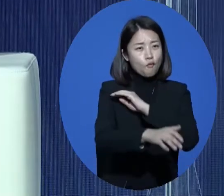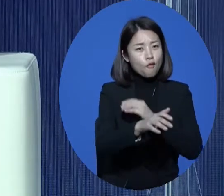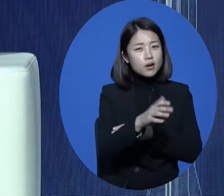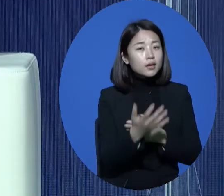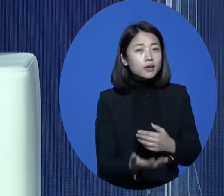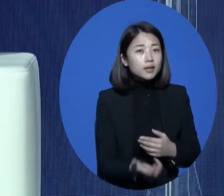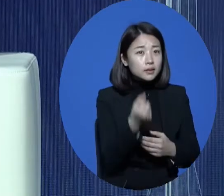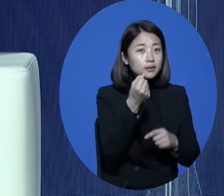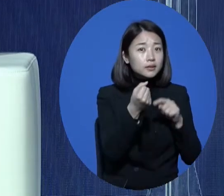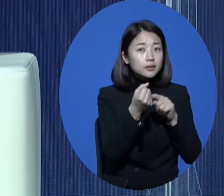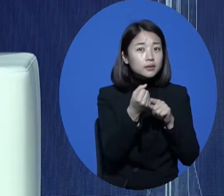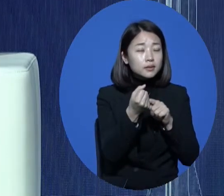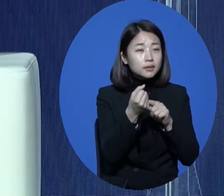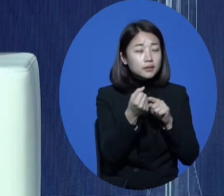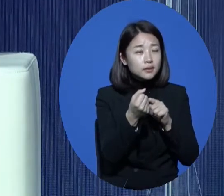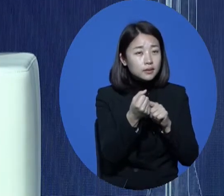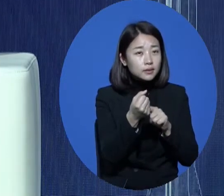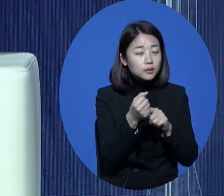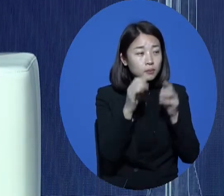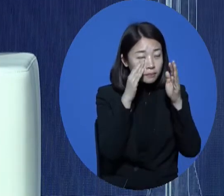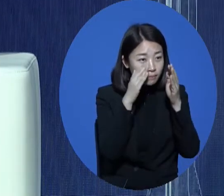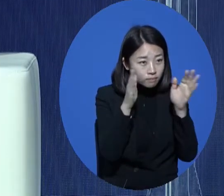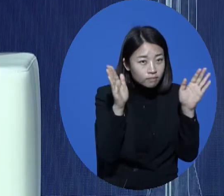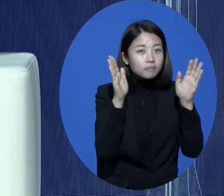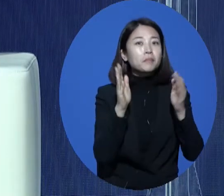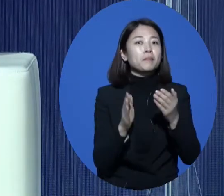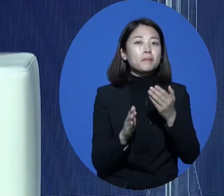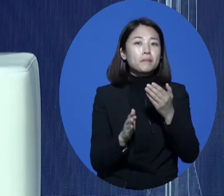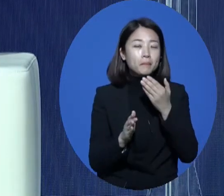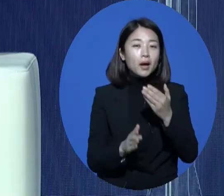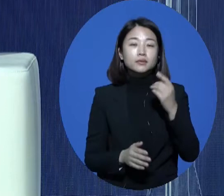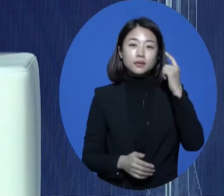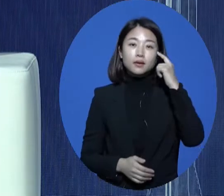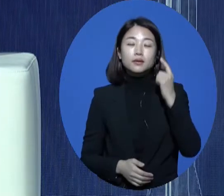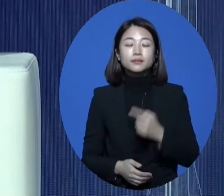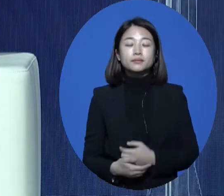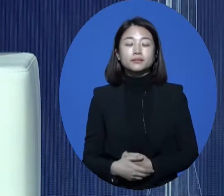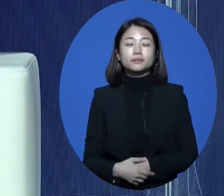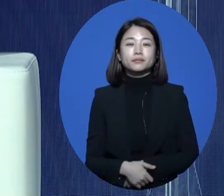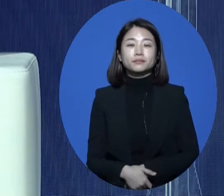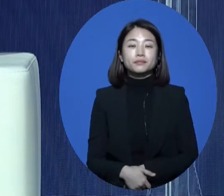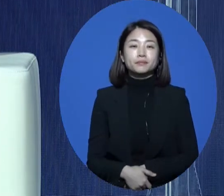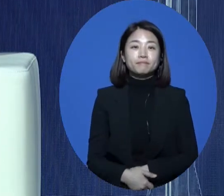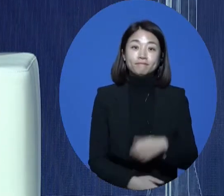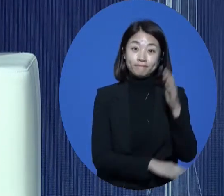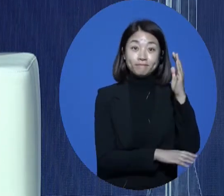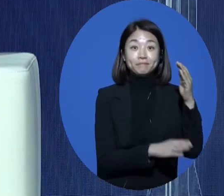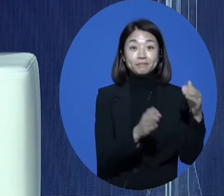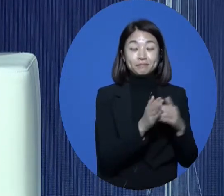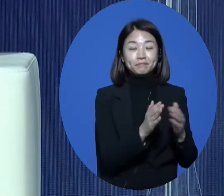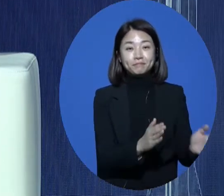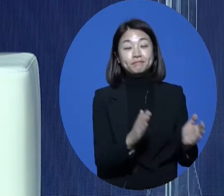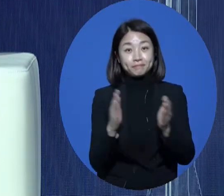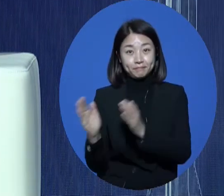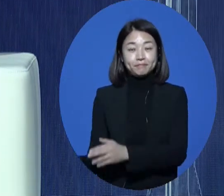문제의식을 갖게 된 이런 또 계기가 되지 않았는가라는